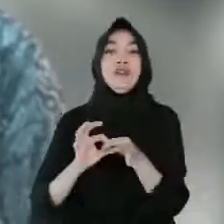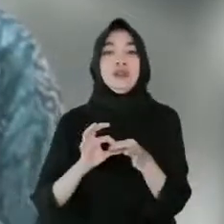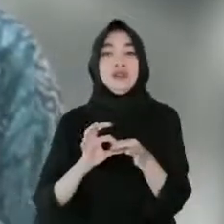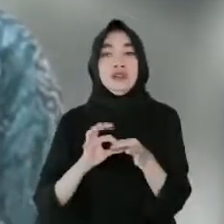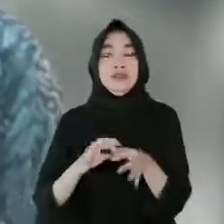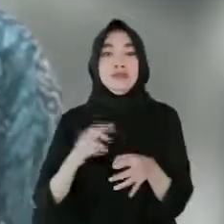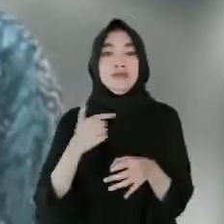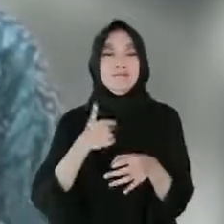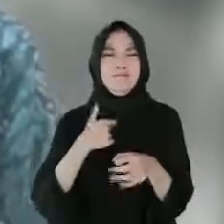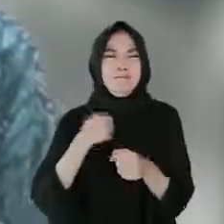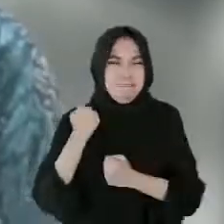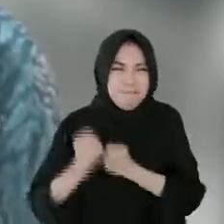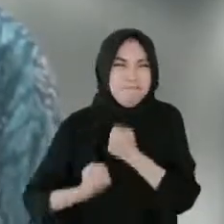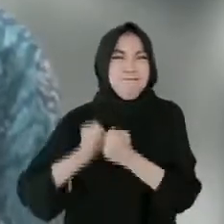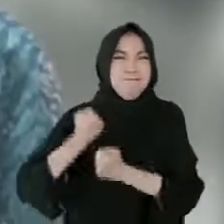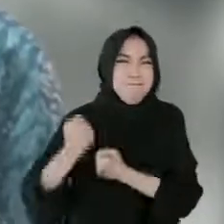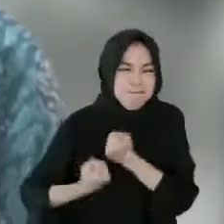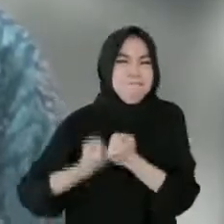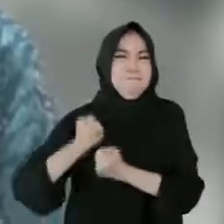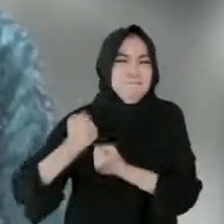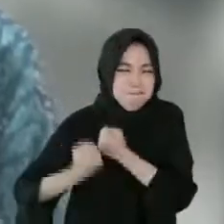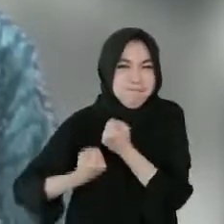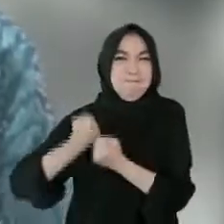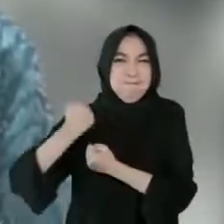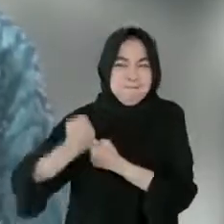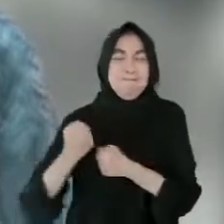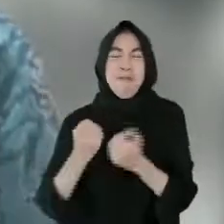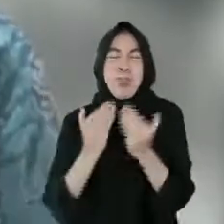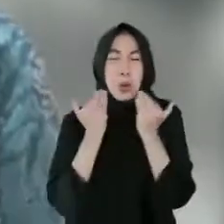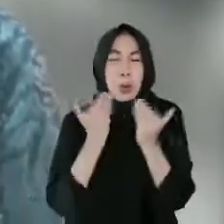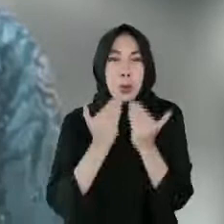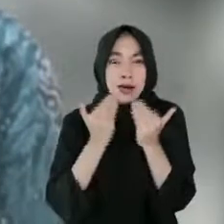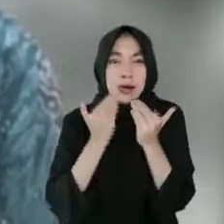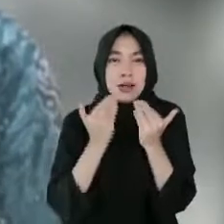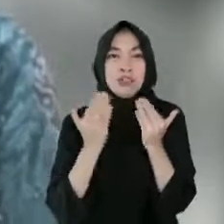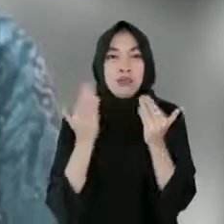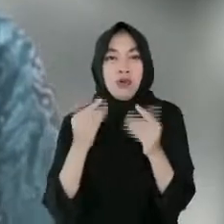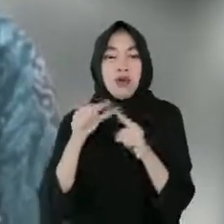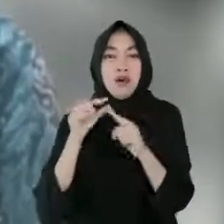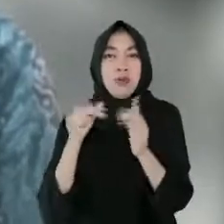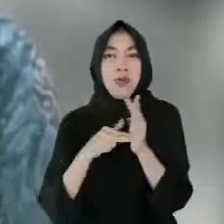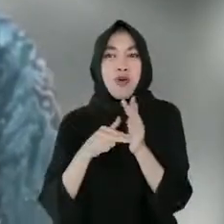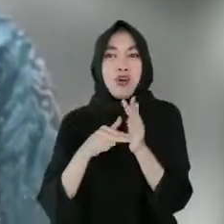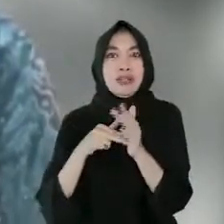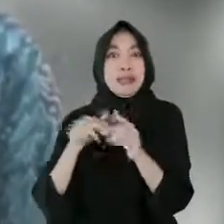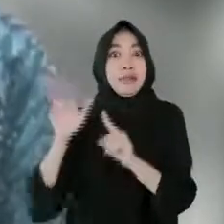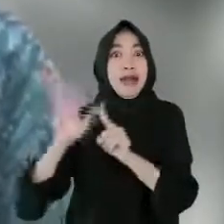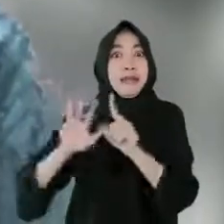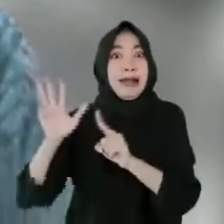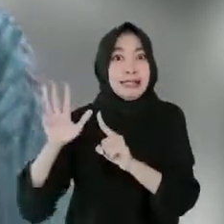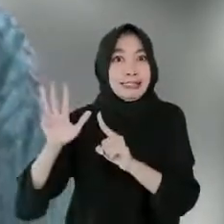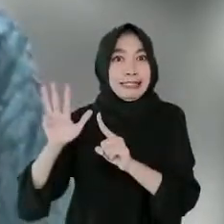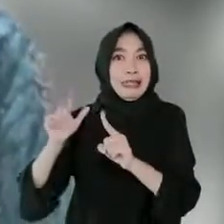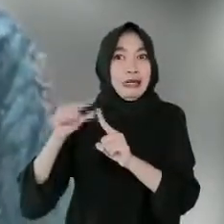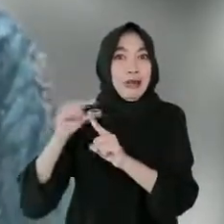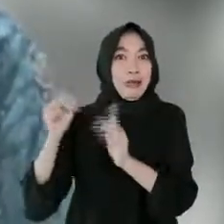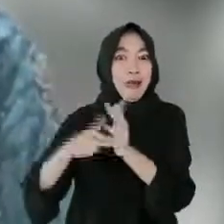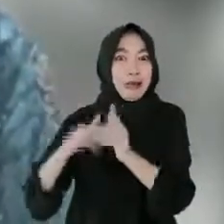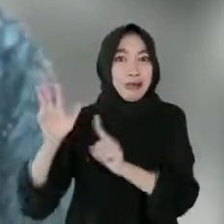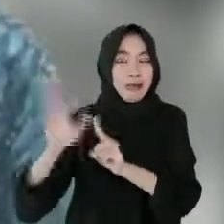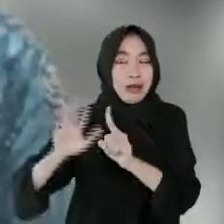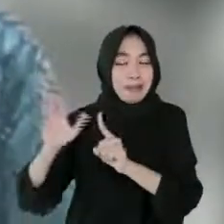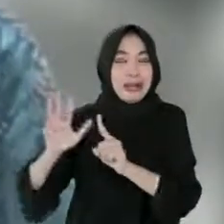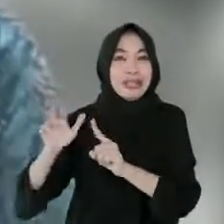kita semua bekerja keras dan kita semua berdoa semoga Pon 19 ini sekali lagi